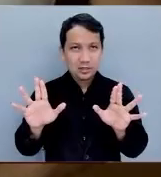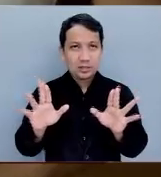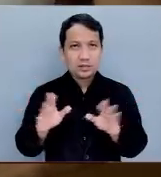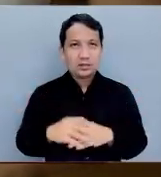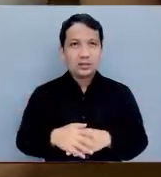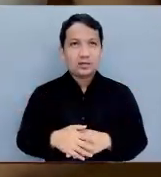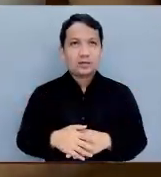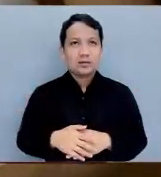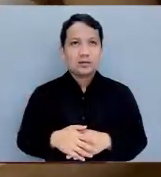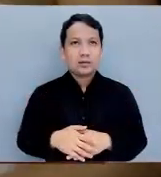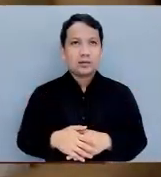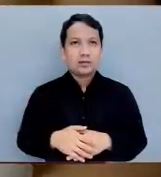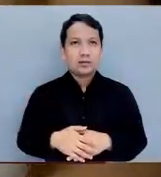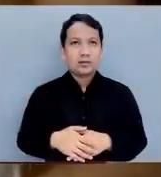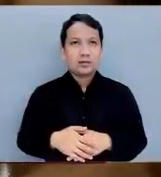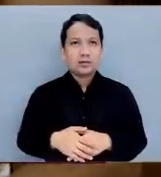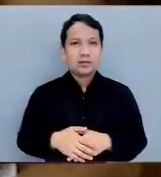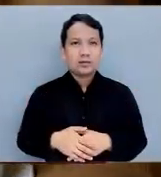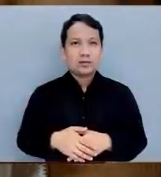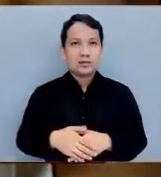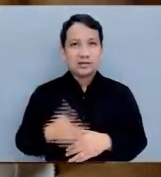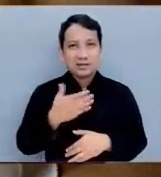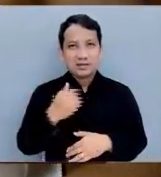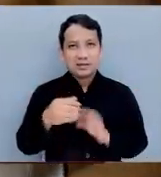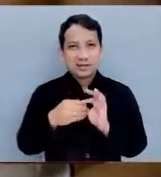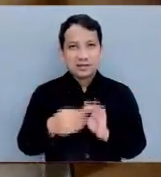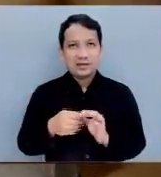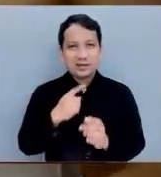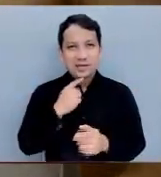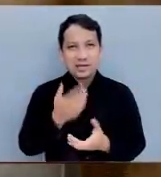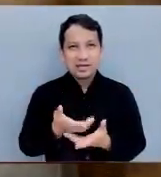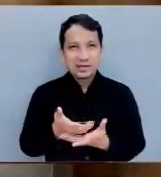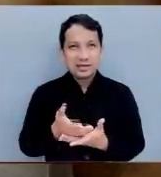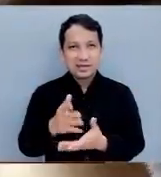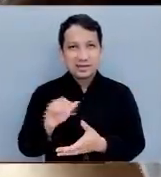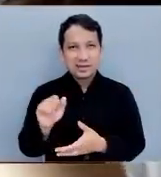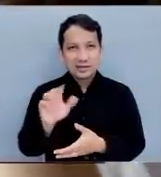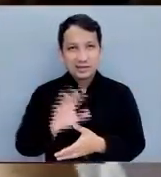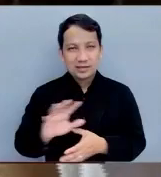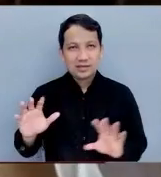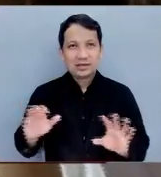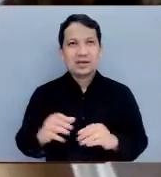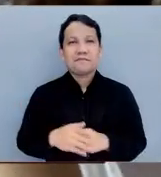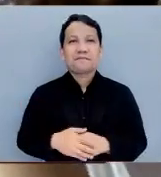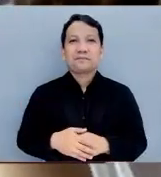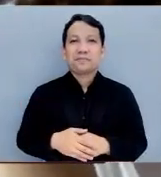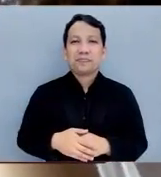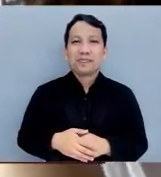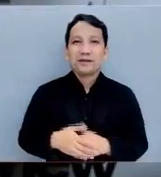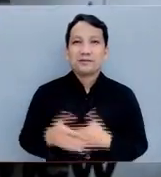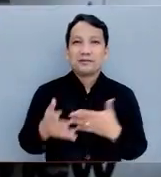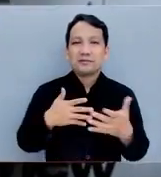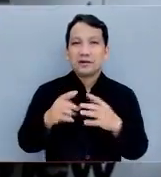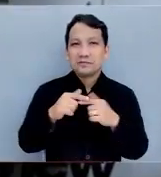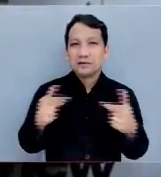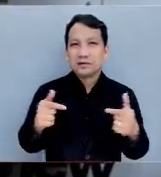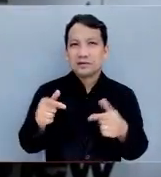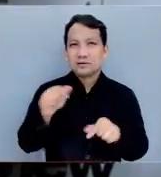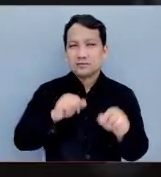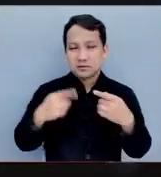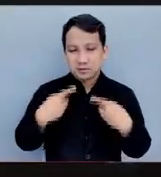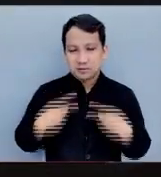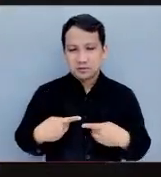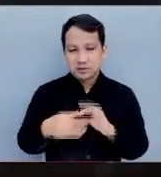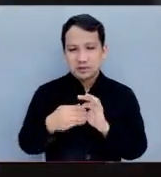si Remsaba, alien fugitive, and ang sabari alienification. Bukod naman sa annual Best Dress